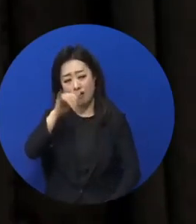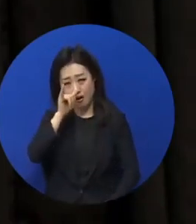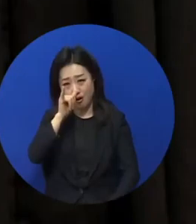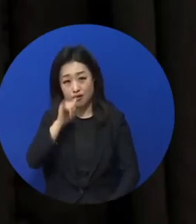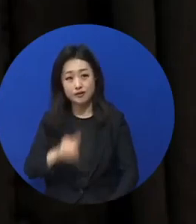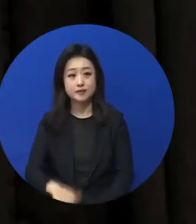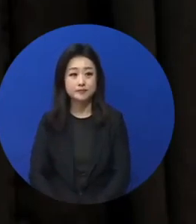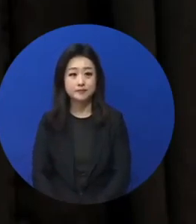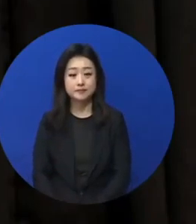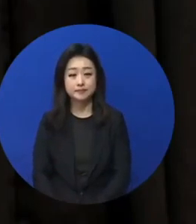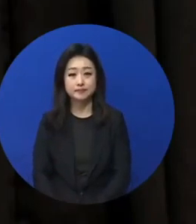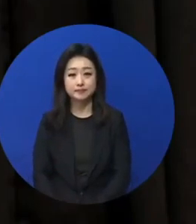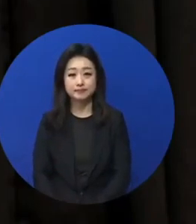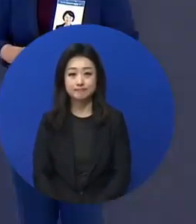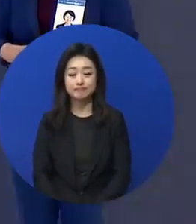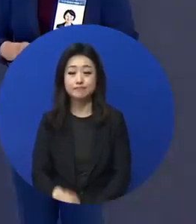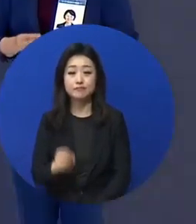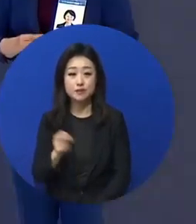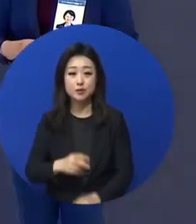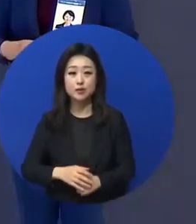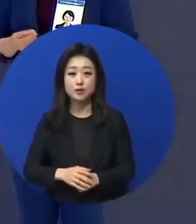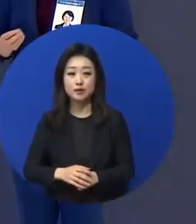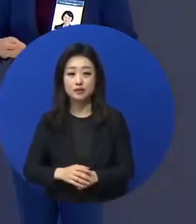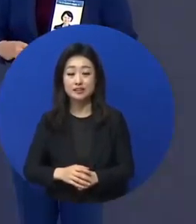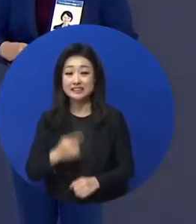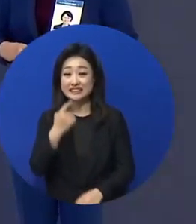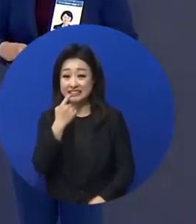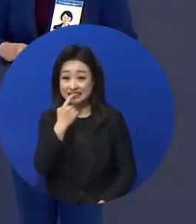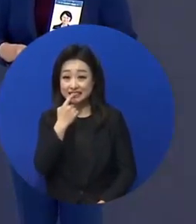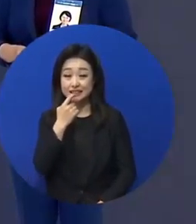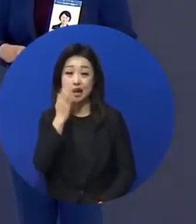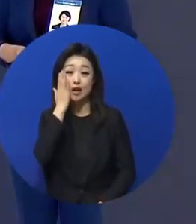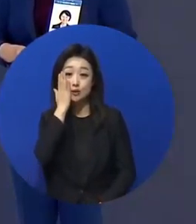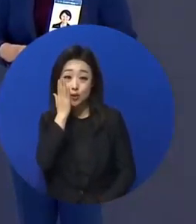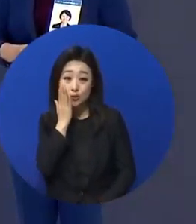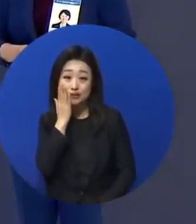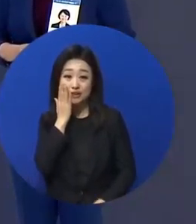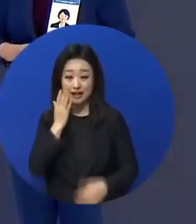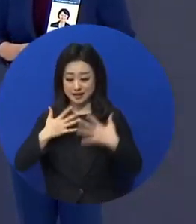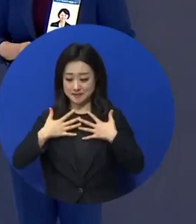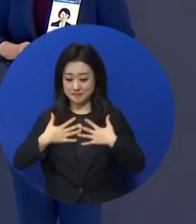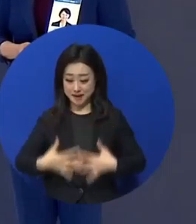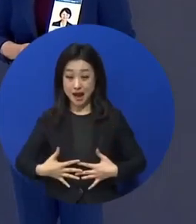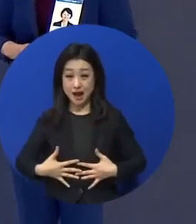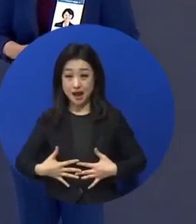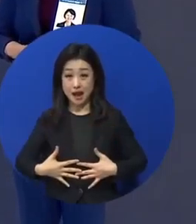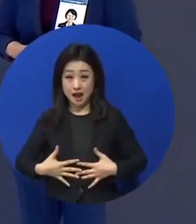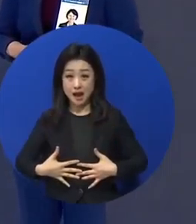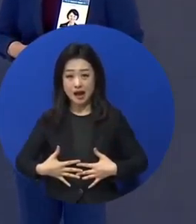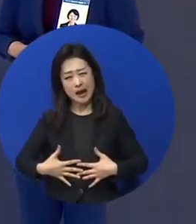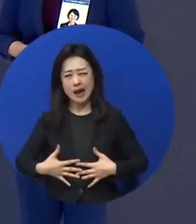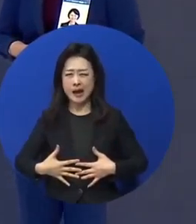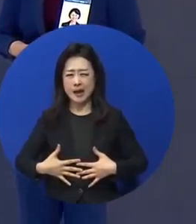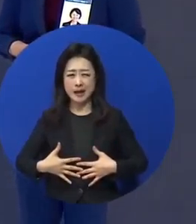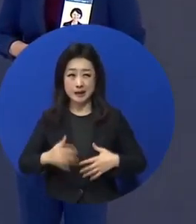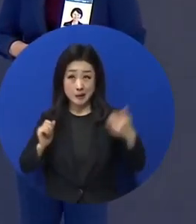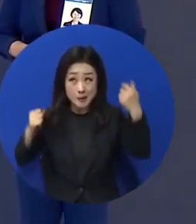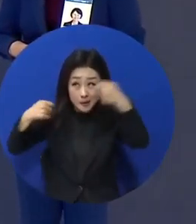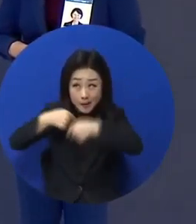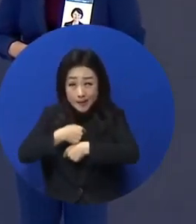당 노고는 최대한 작게 해라. 흰색, 초록색 선거 점퍼로 당 색깔을 숨기던 선배들도 있었습니다.